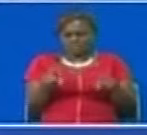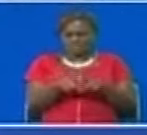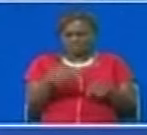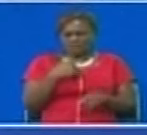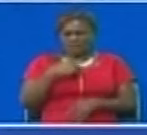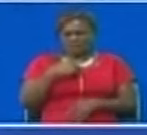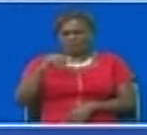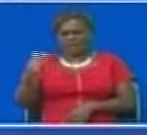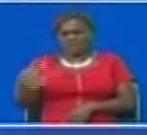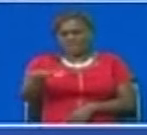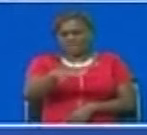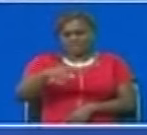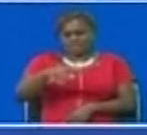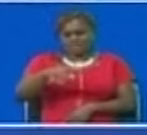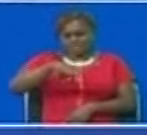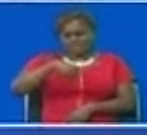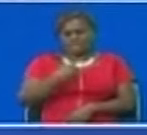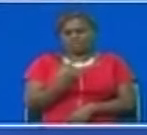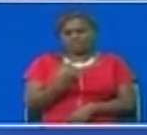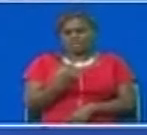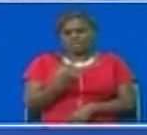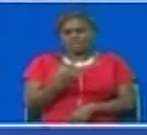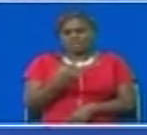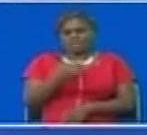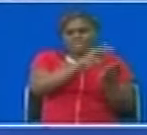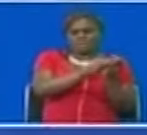kadiri tunapozidi kutunza mazingira pia sisi tunafadhili.